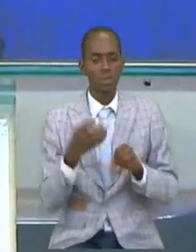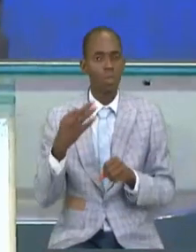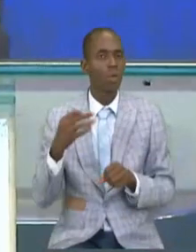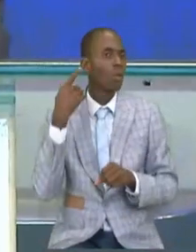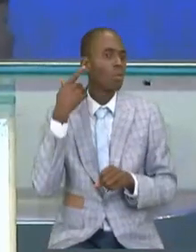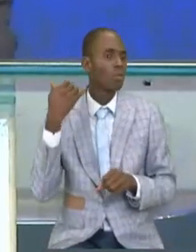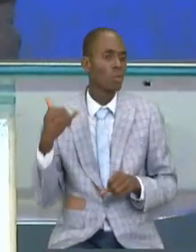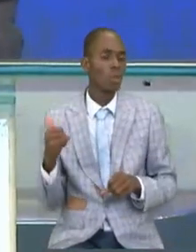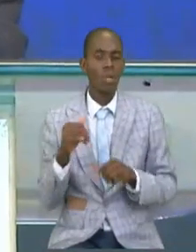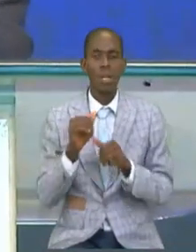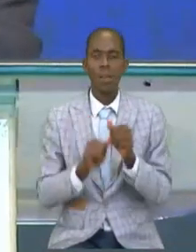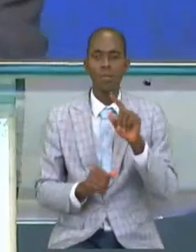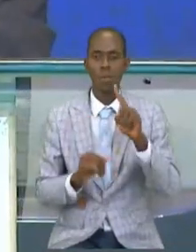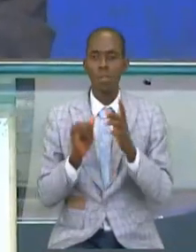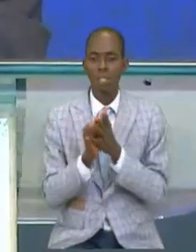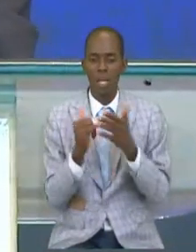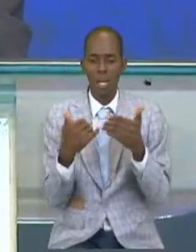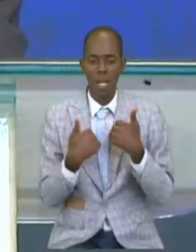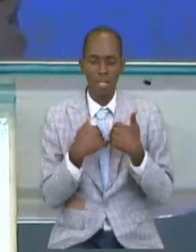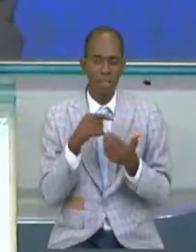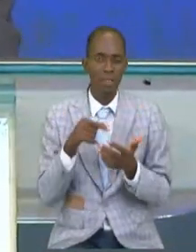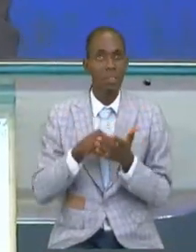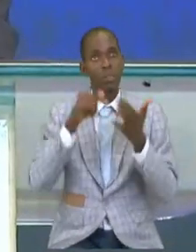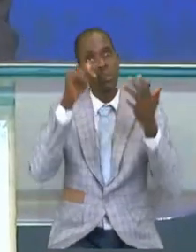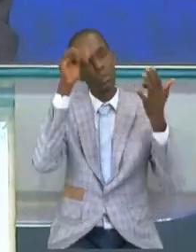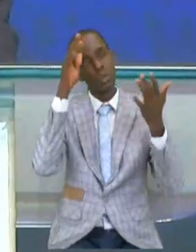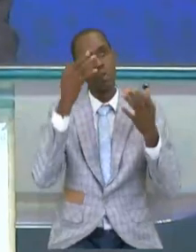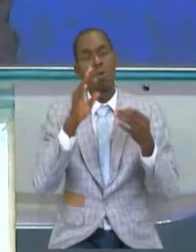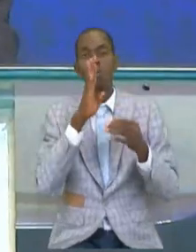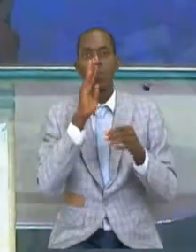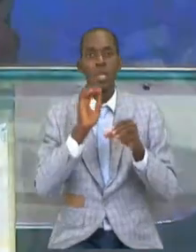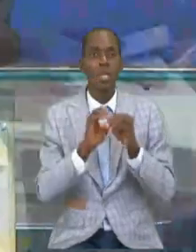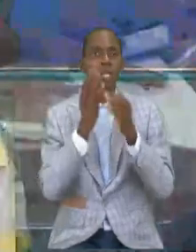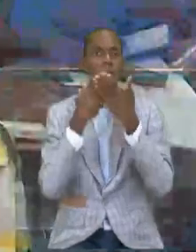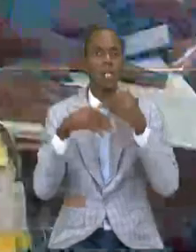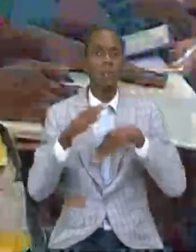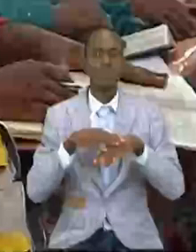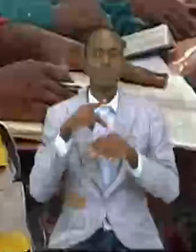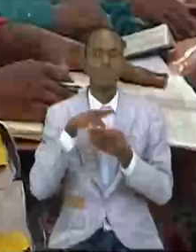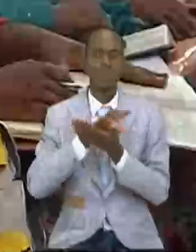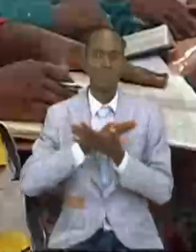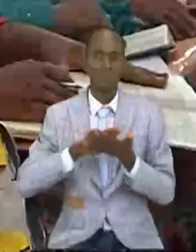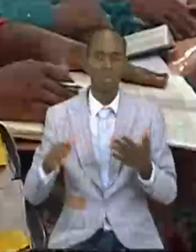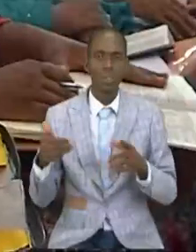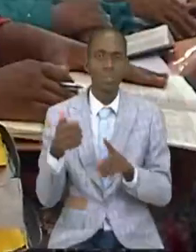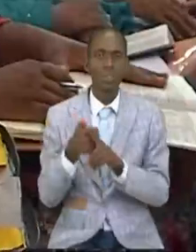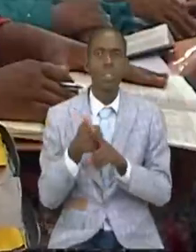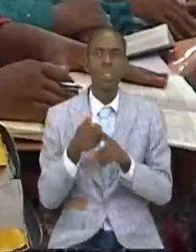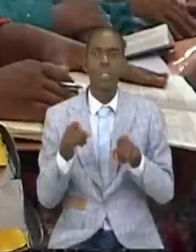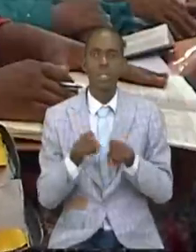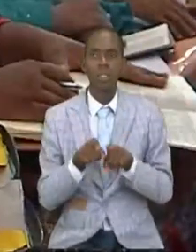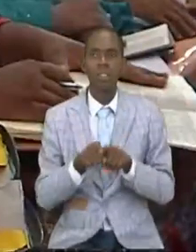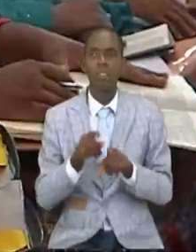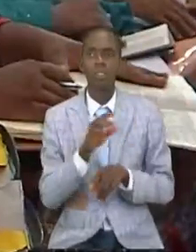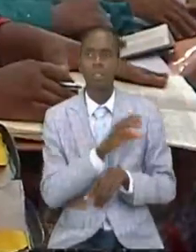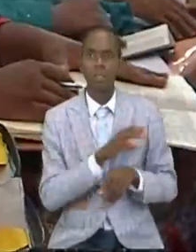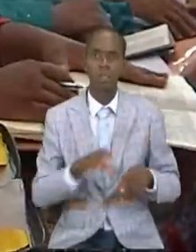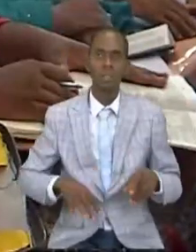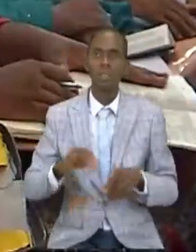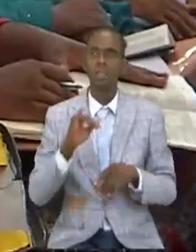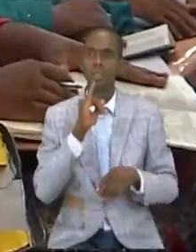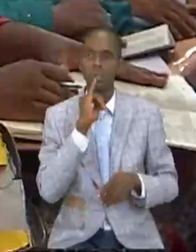rues d'or. Quiconque a cette espérance d'aller au ciel se purifie comme lui-même